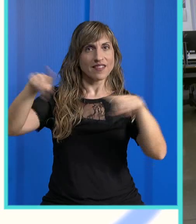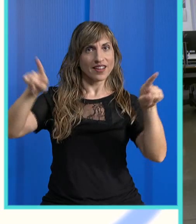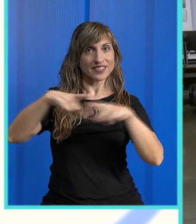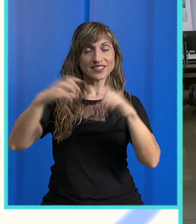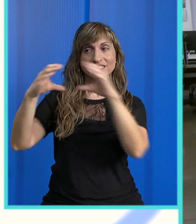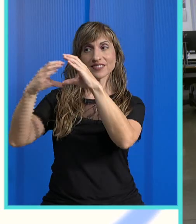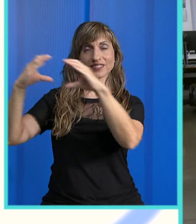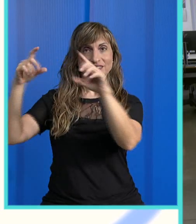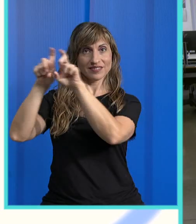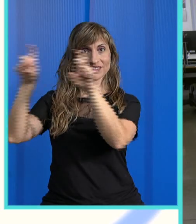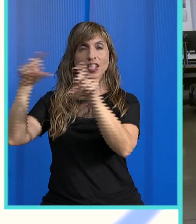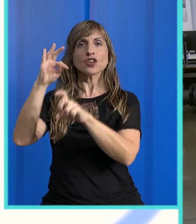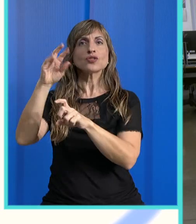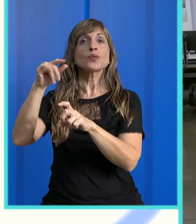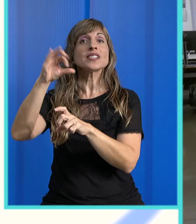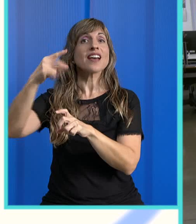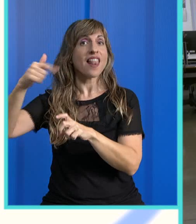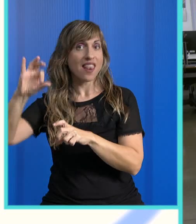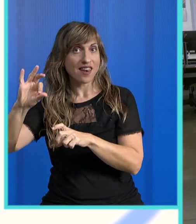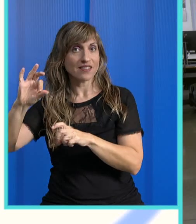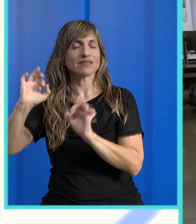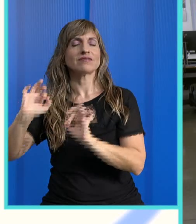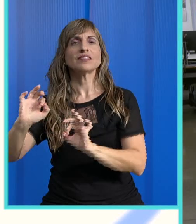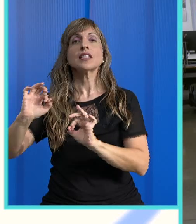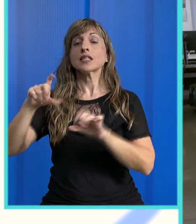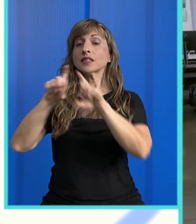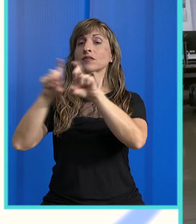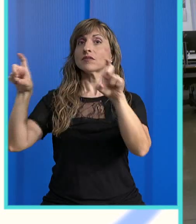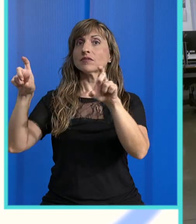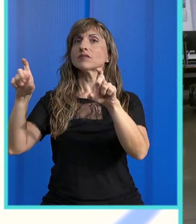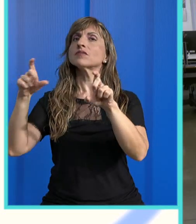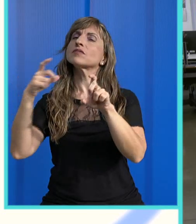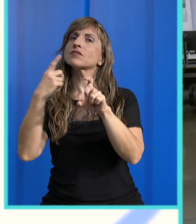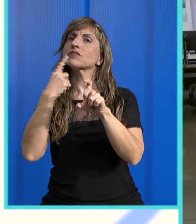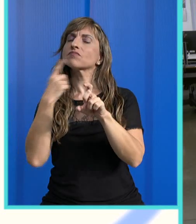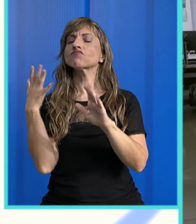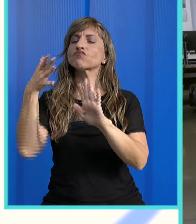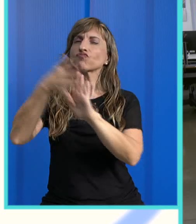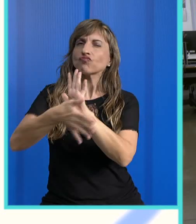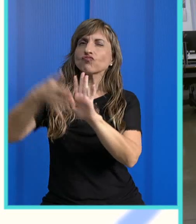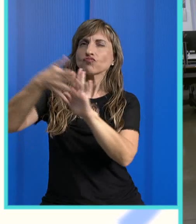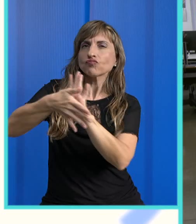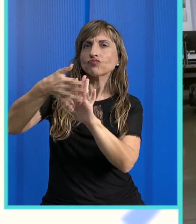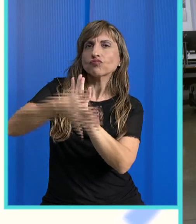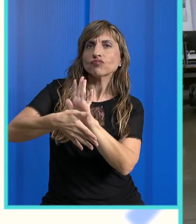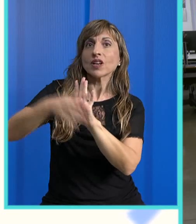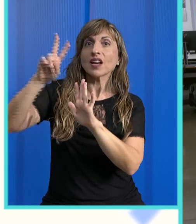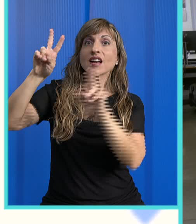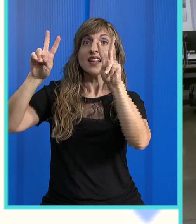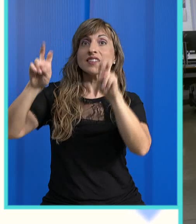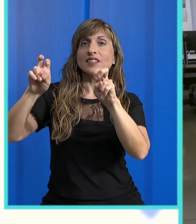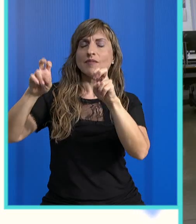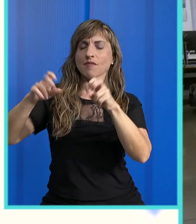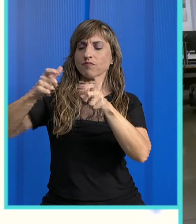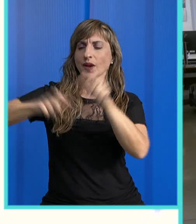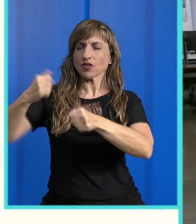en un sopar al Pauia Olímpic de Badalona. L'empresa va explicar o va destacar el creixement de la seva plantilla